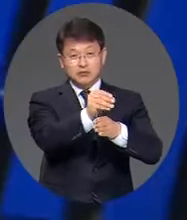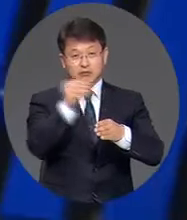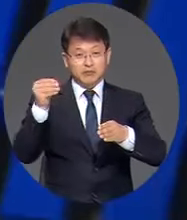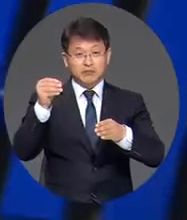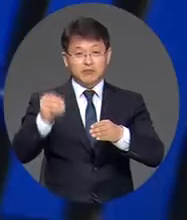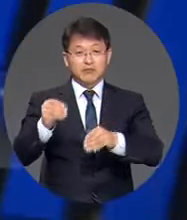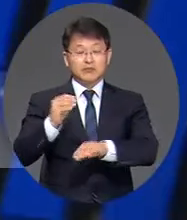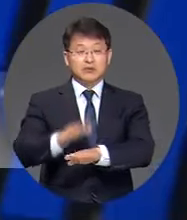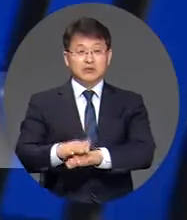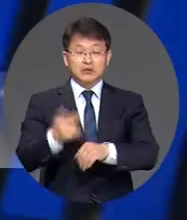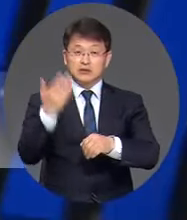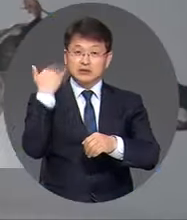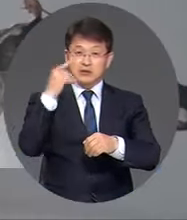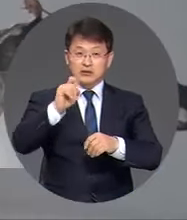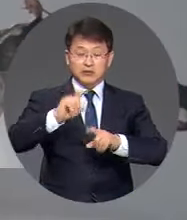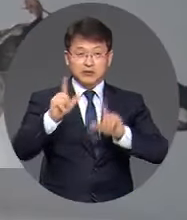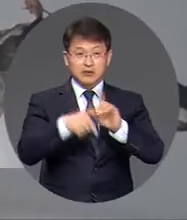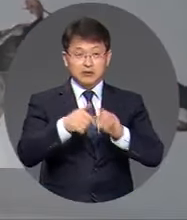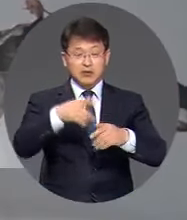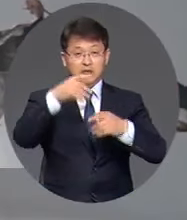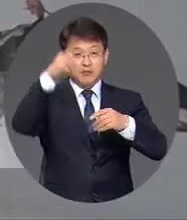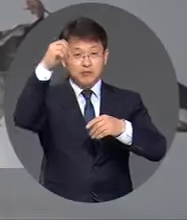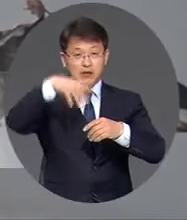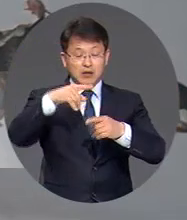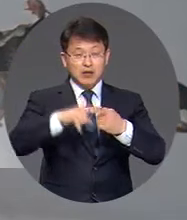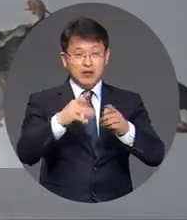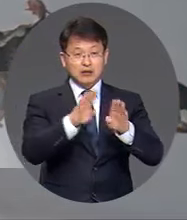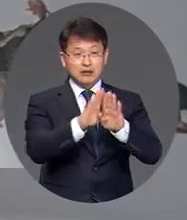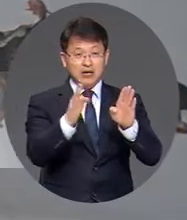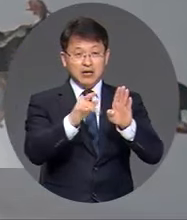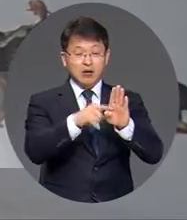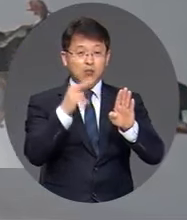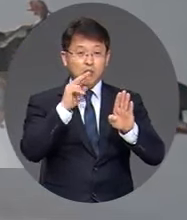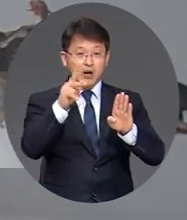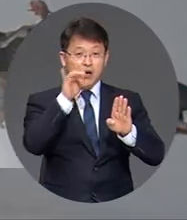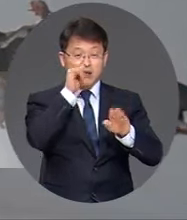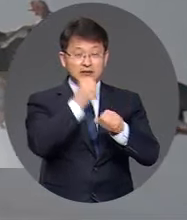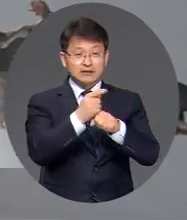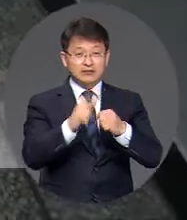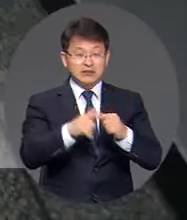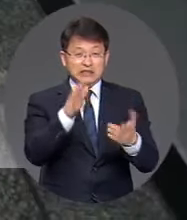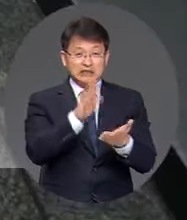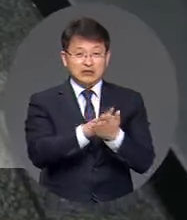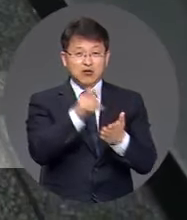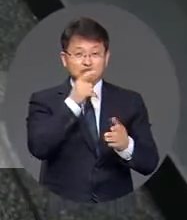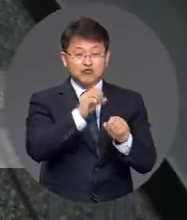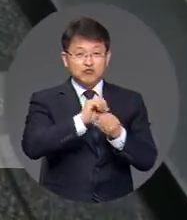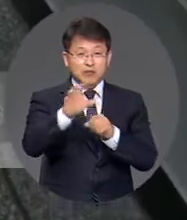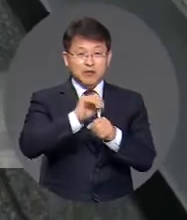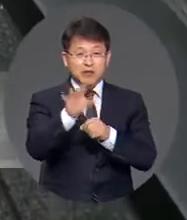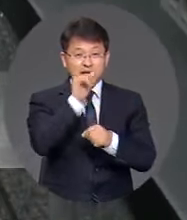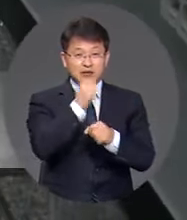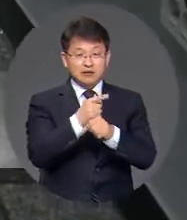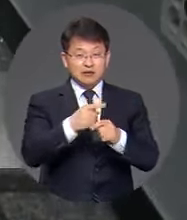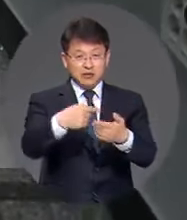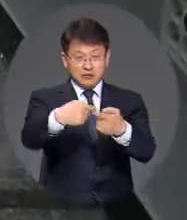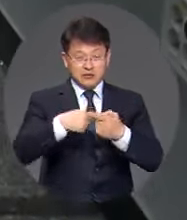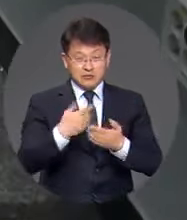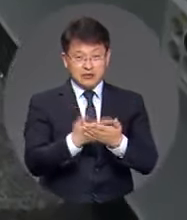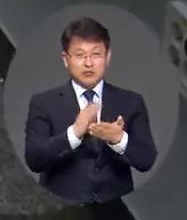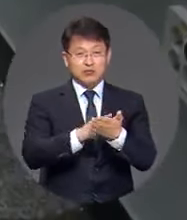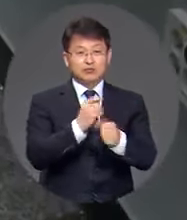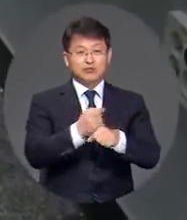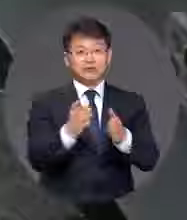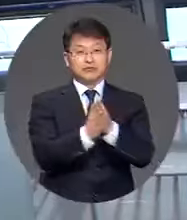있습니다. 지난 11일 샤워기가 설치된 벽면 타일 일부가 깨져 그 사이로 뜨거운 물이 새고 있다는 민원이 접수돼 보수에